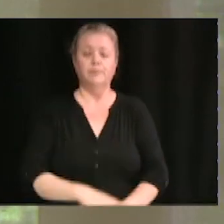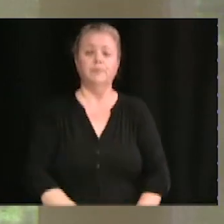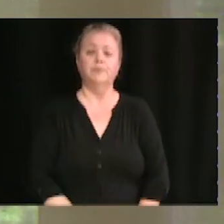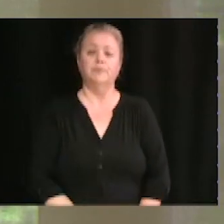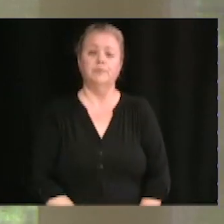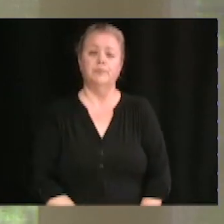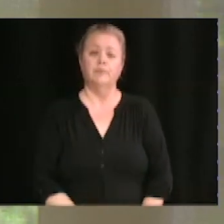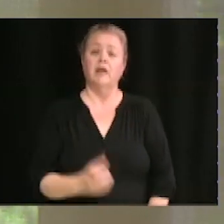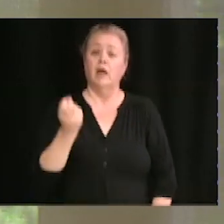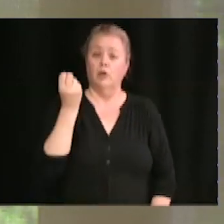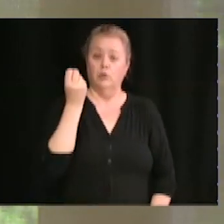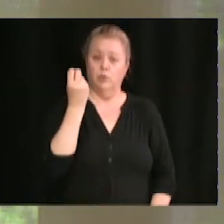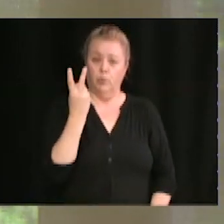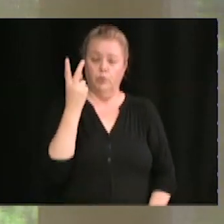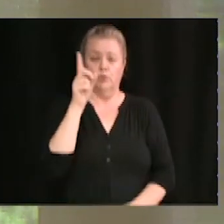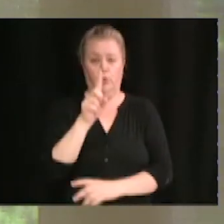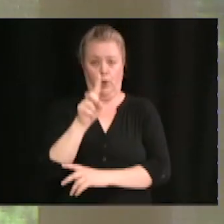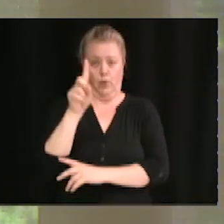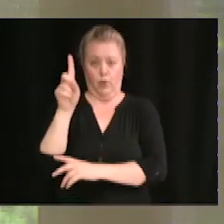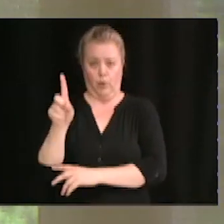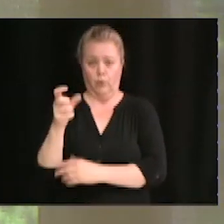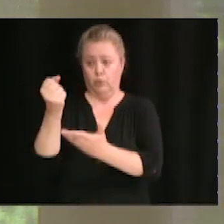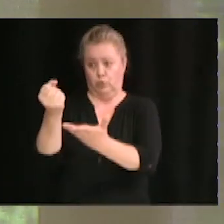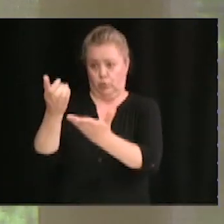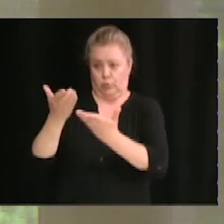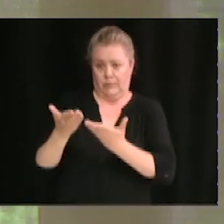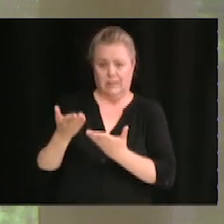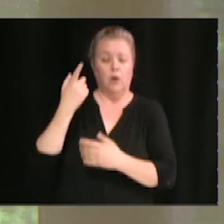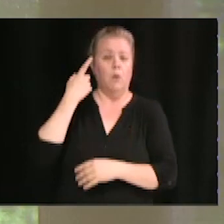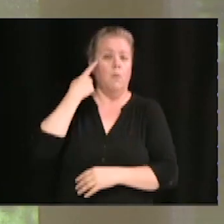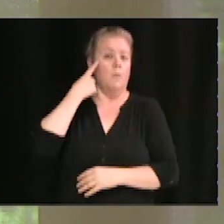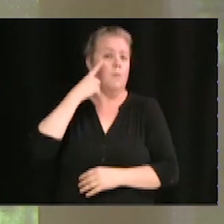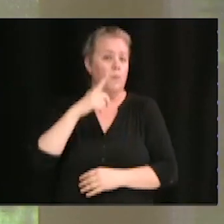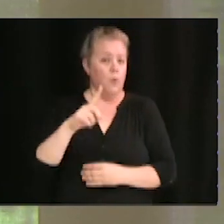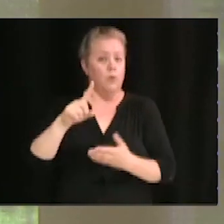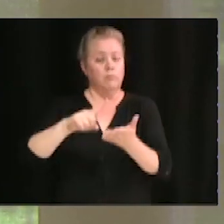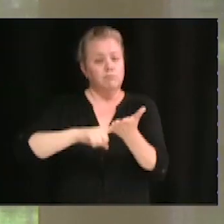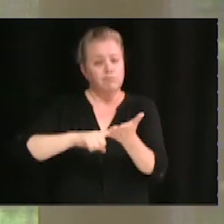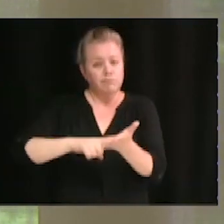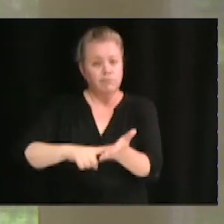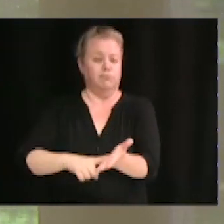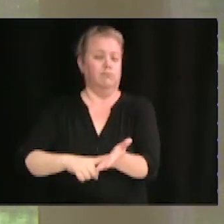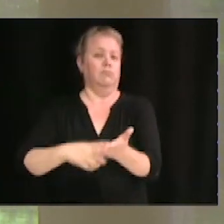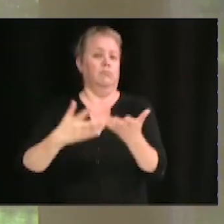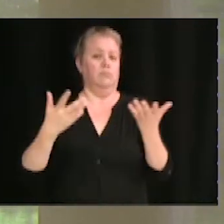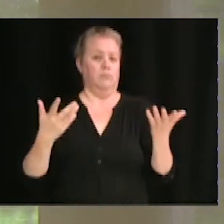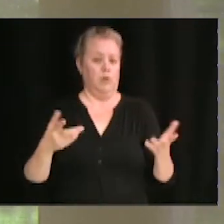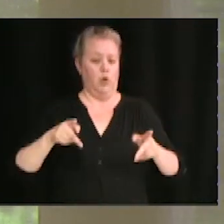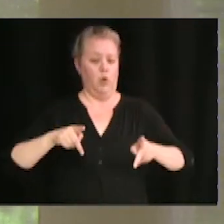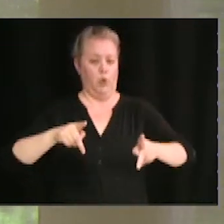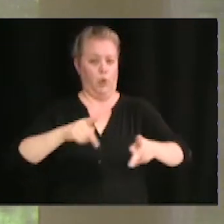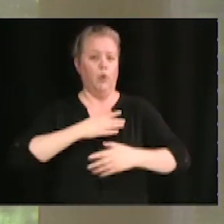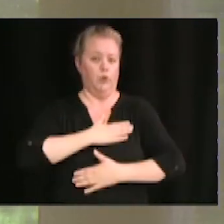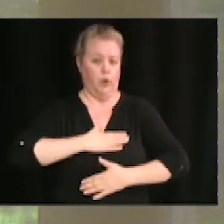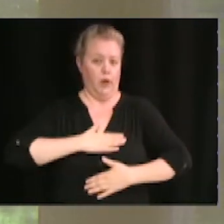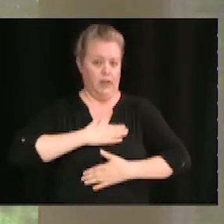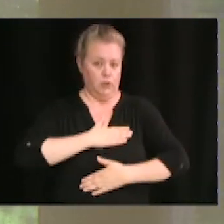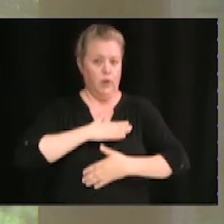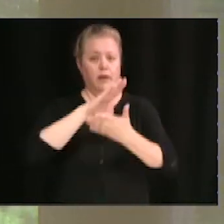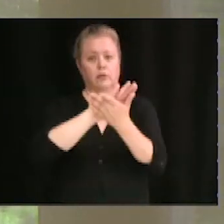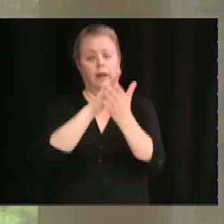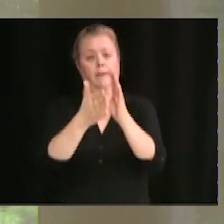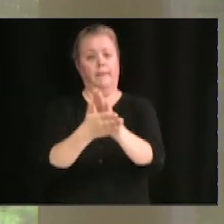12.1.1. Soumission reçue en vue de l'exécution des travaux de réaménagement des rues de la Joie et de la Paix.